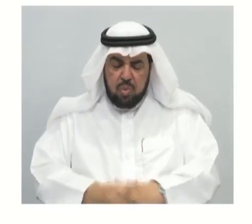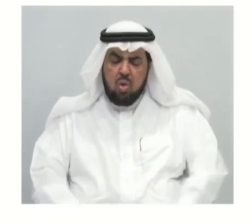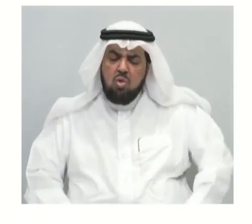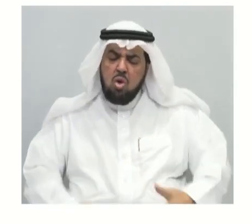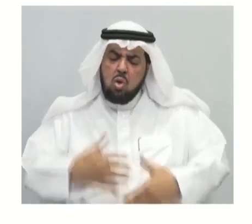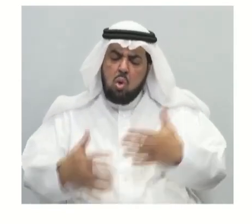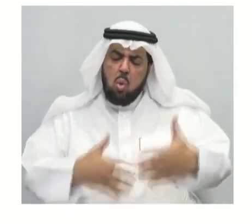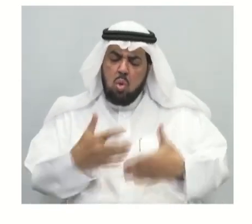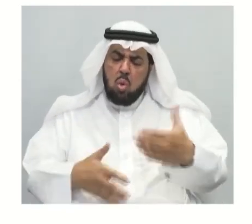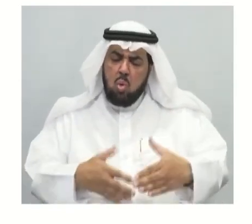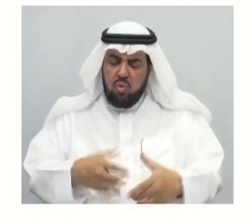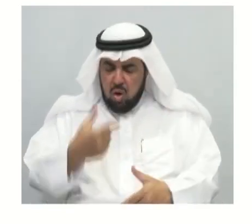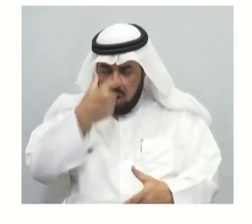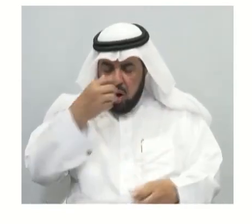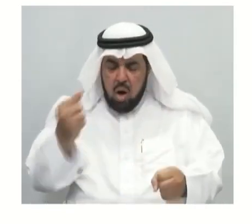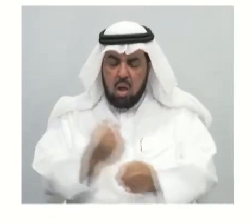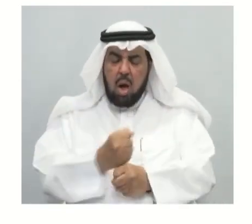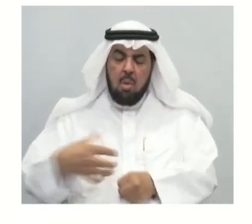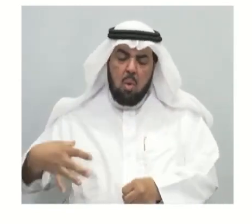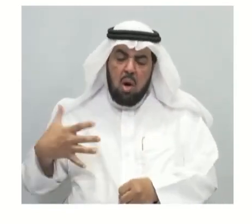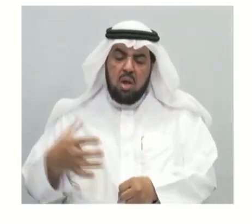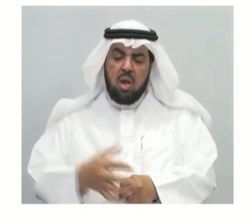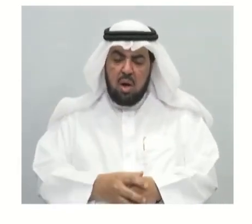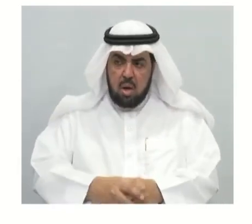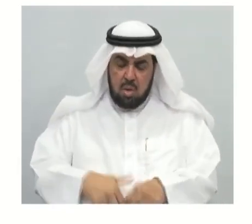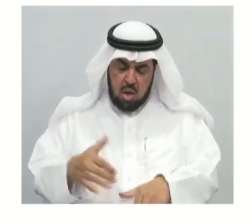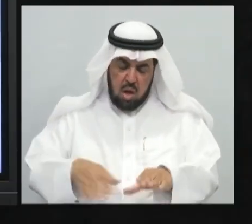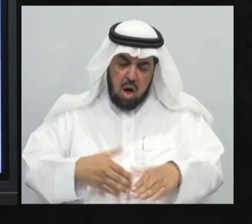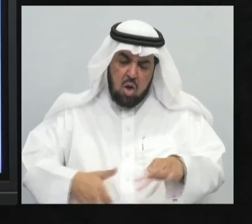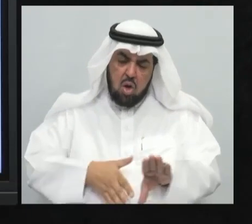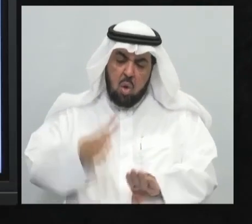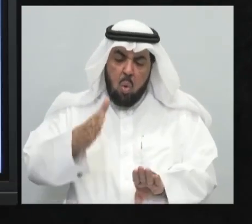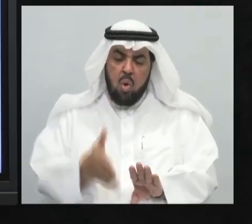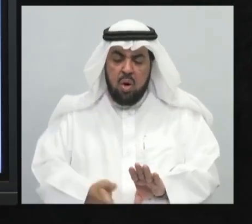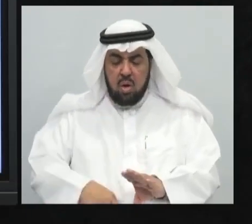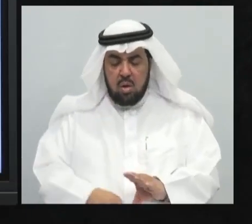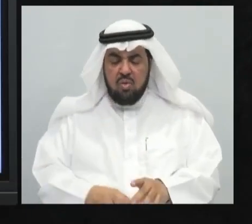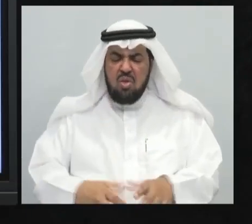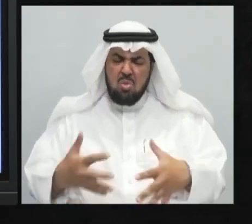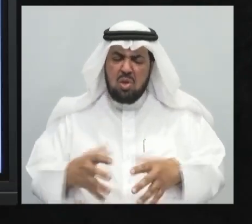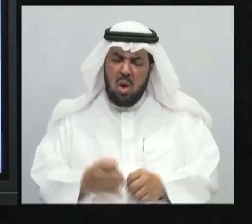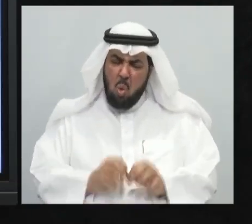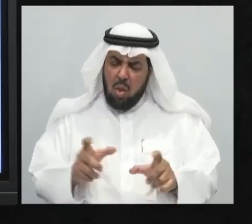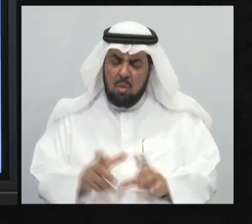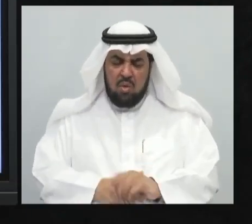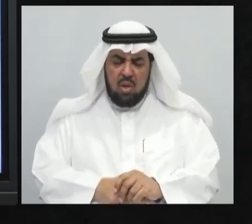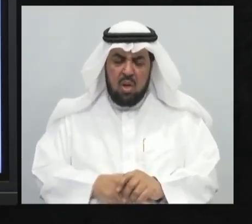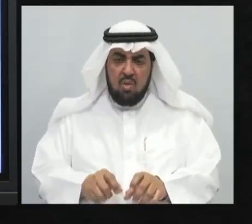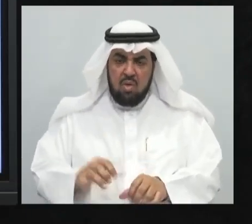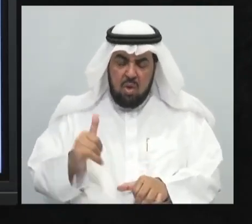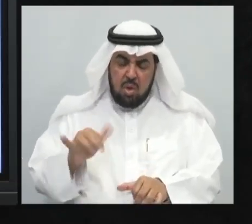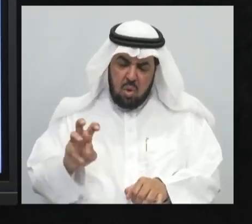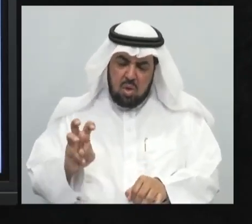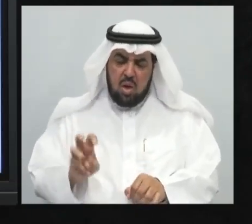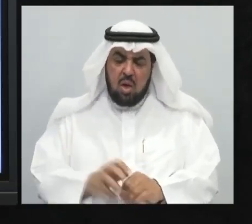تطور في نظريات الاعمال والاداره من خلال هذا التطور قد لا يكون هنالك خلل واضح في المؤسسه